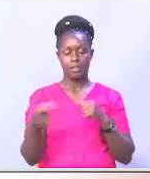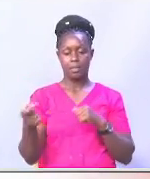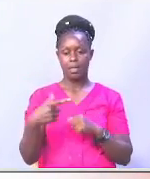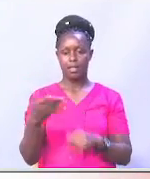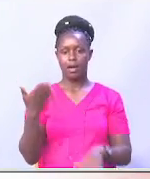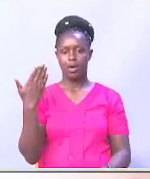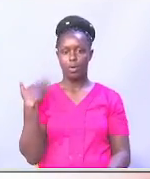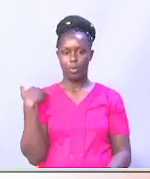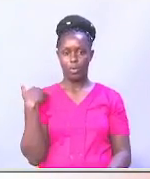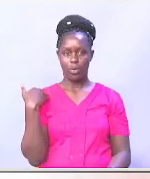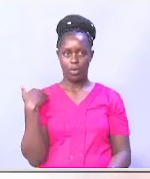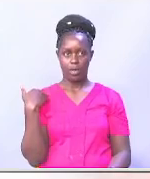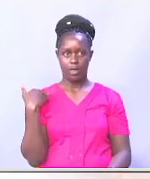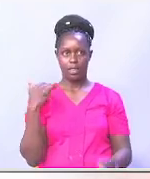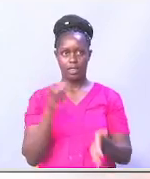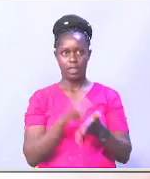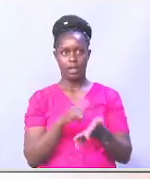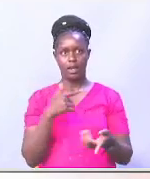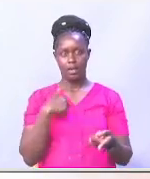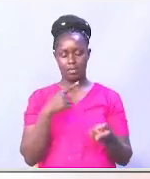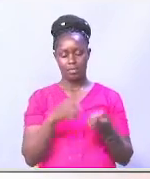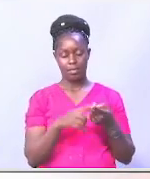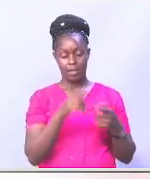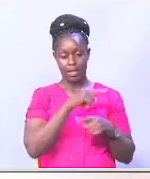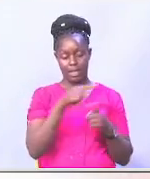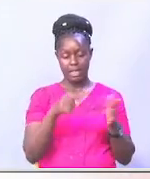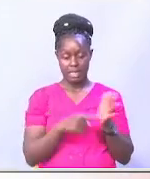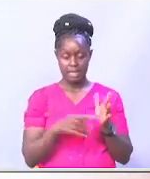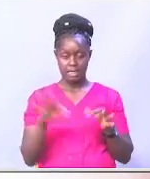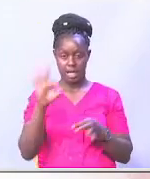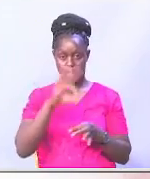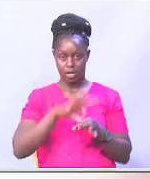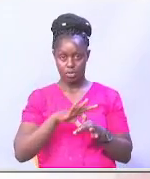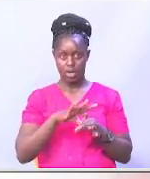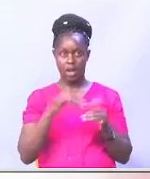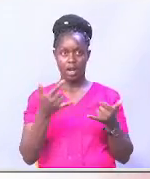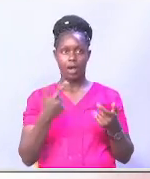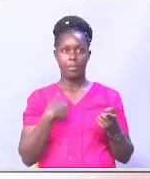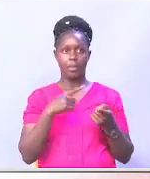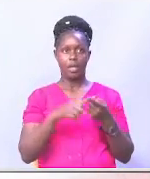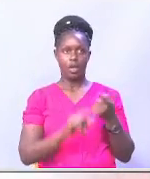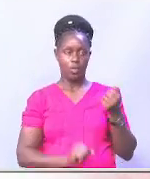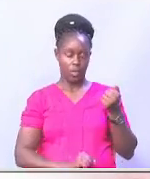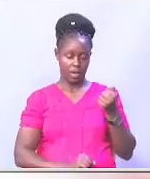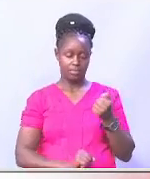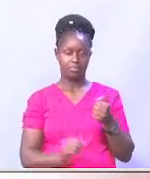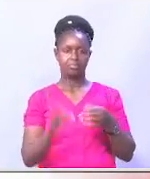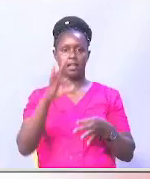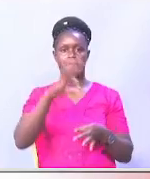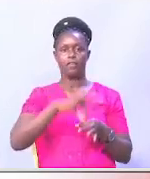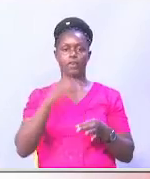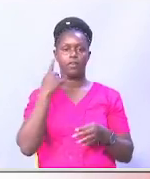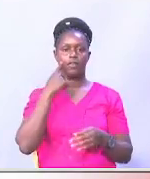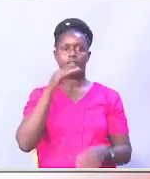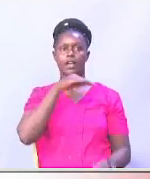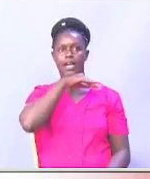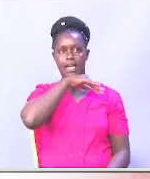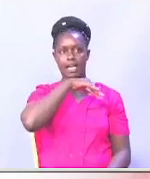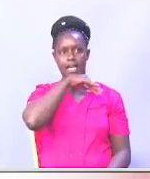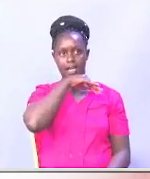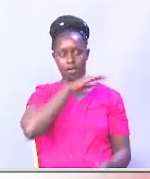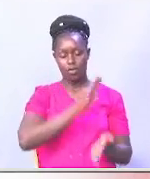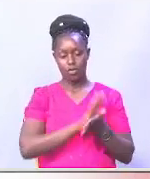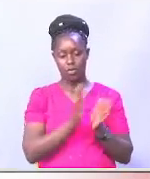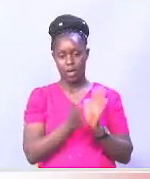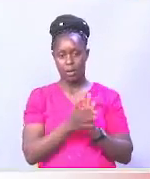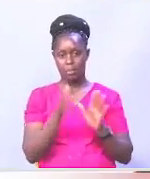iliyopita. Kwamba mimi uchaguzi ujao, mimi nitachagua Raila kuwa